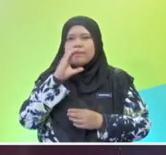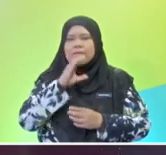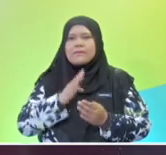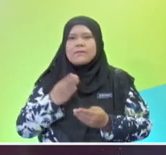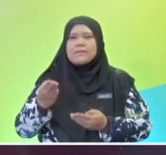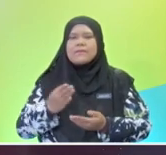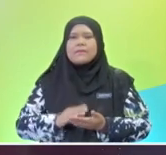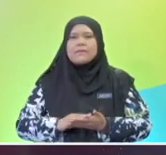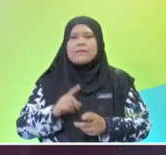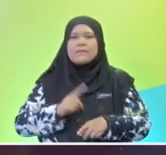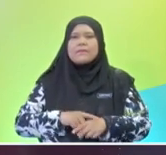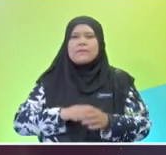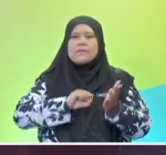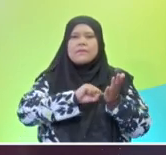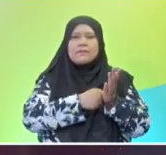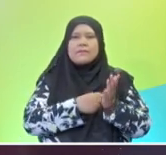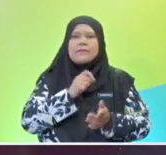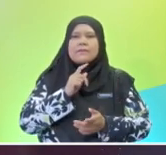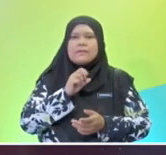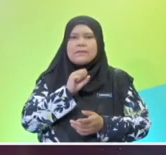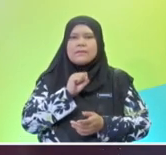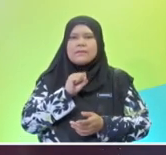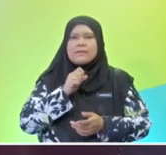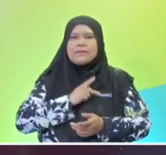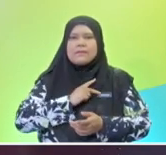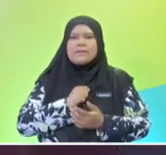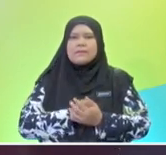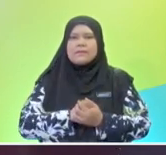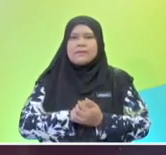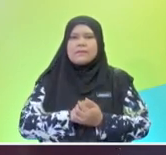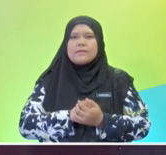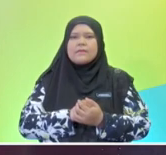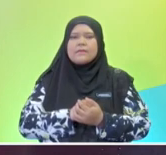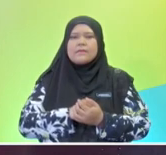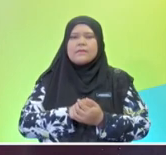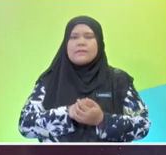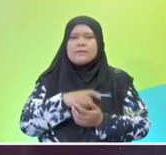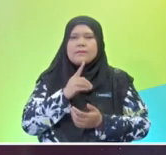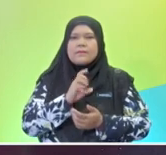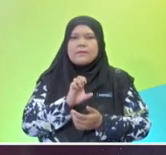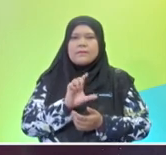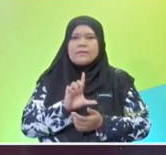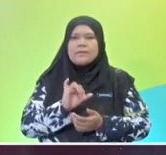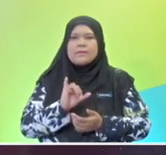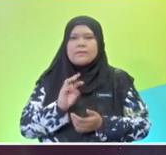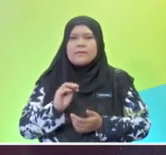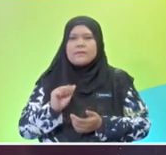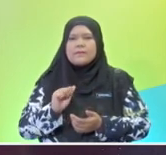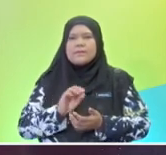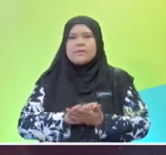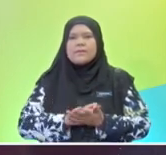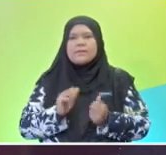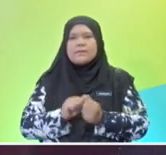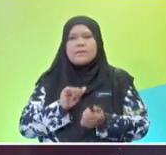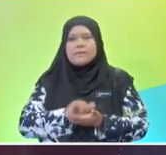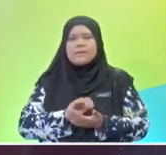cari bahan di Sumberku. Di Portal Delima, cikgu? Ya, di Portal Delima Sumberku. Di Portal Delima. Dengan